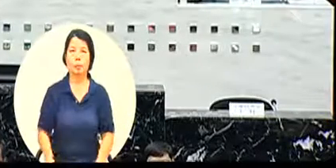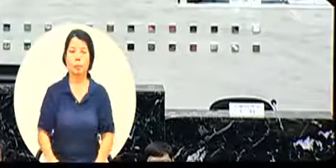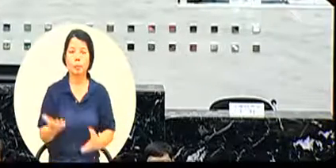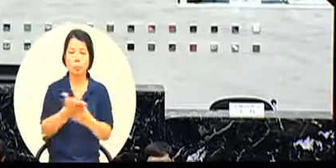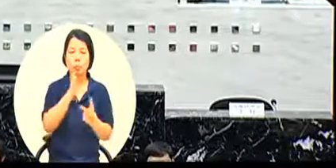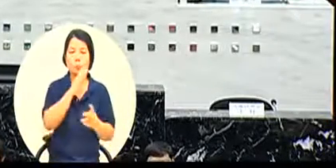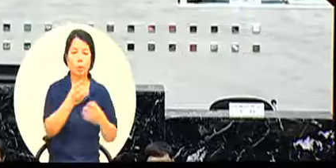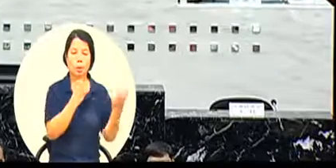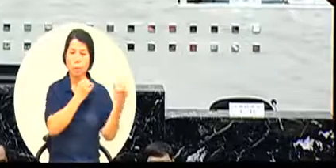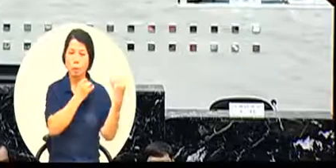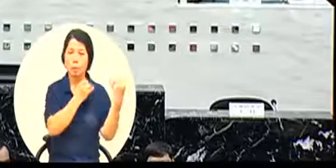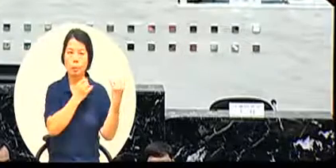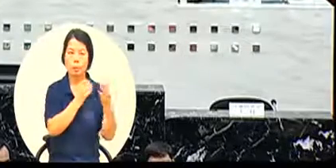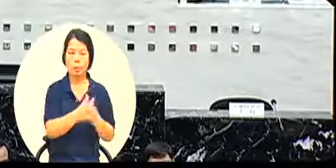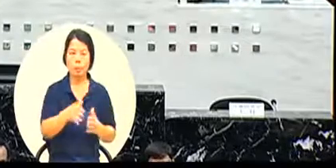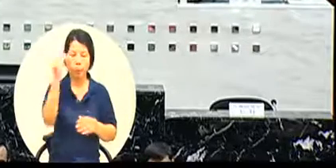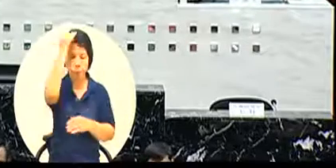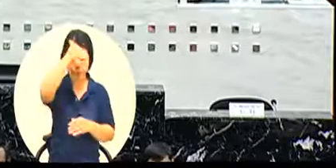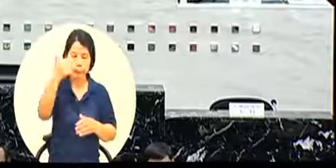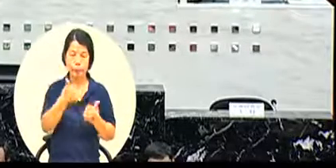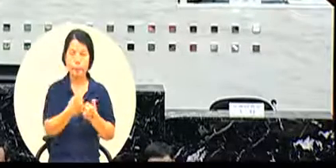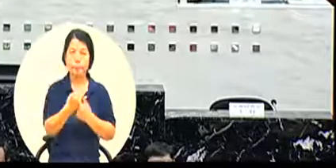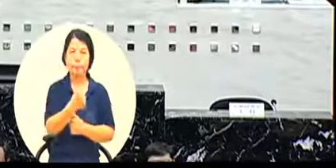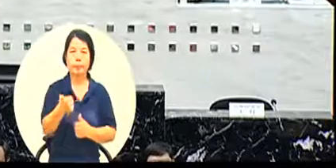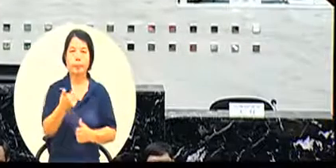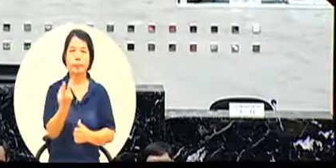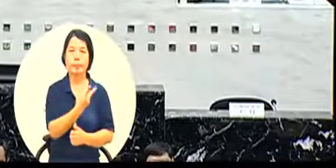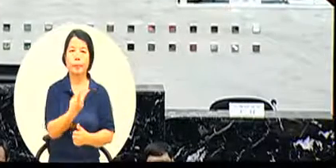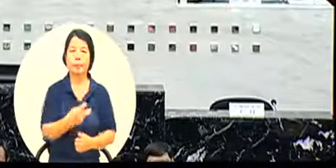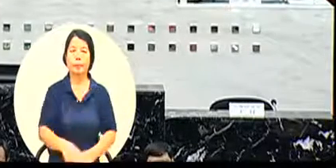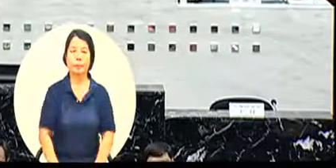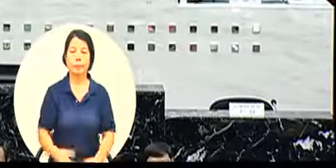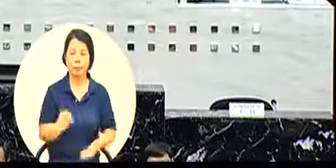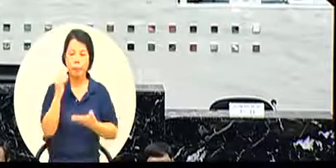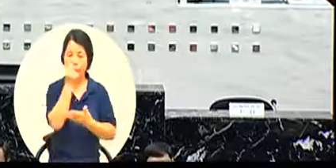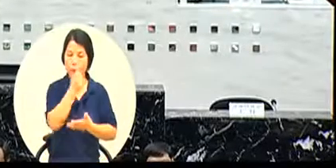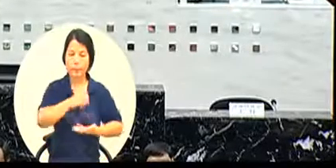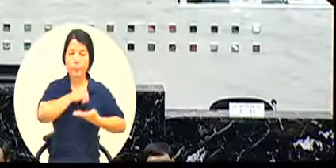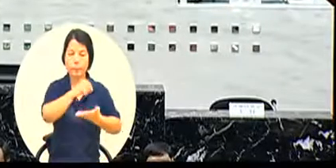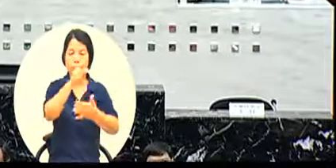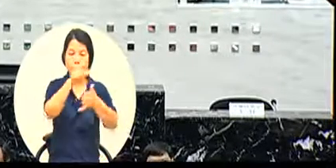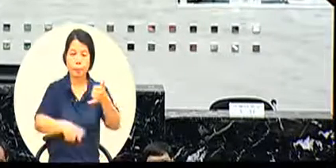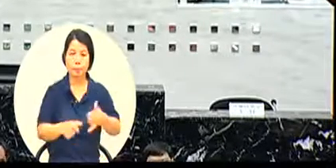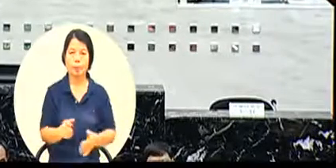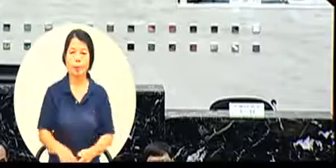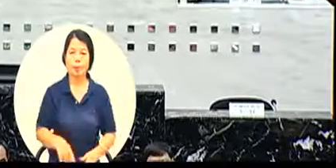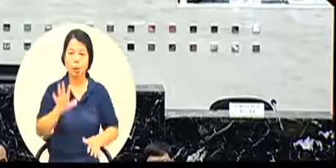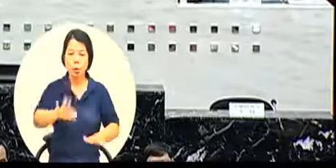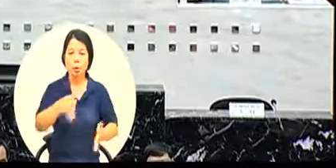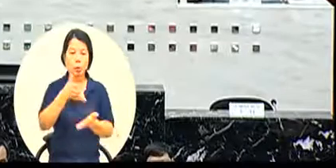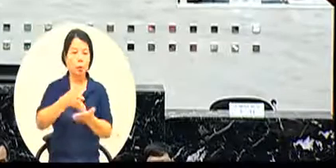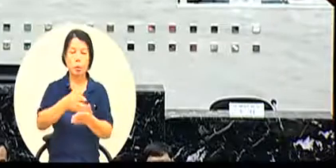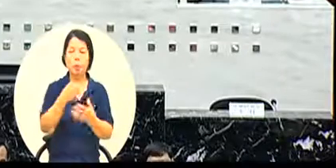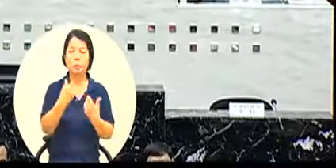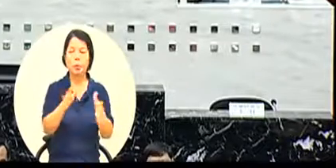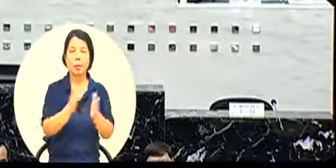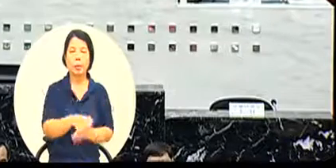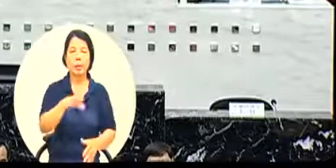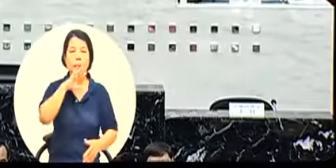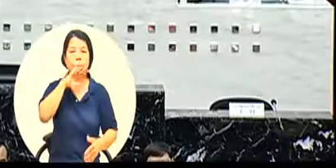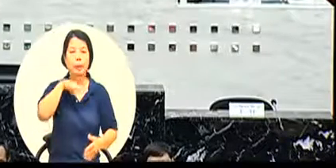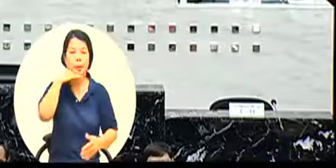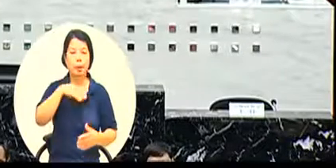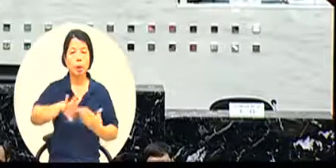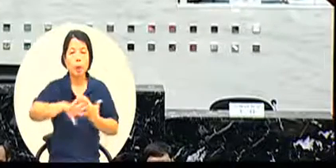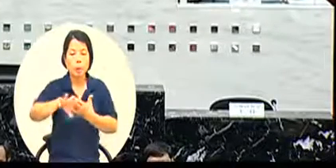萧议员跟郑议员的那个特别提案，请不要在这个时候发言，我另外给你们时间发言